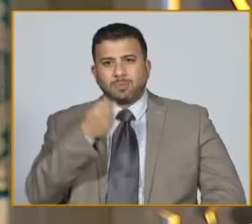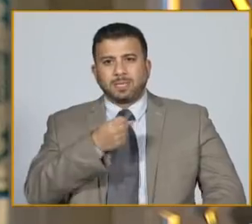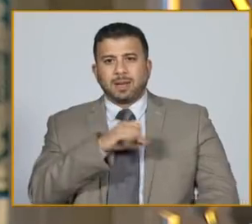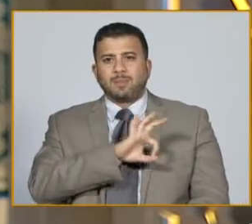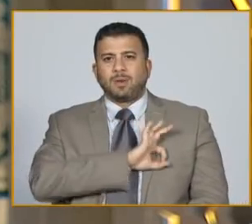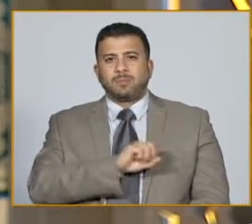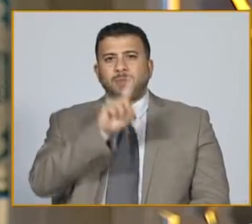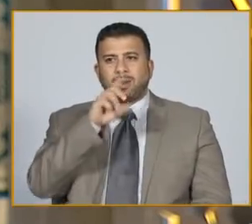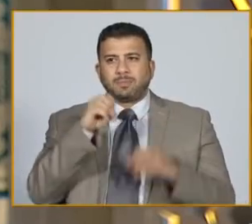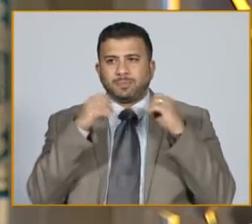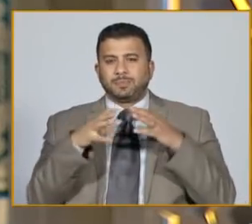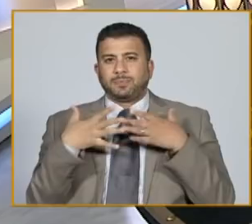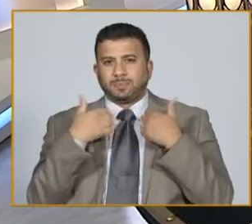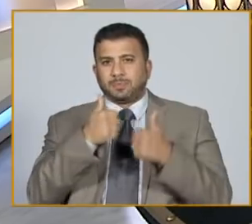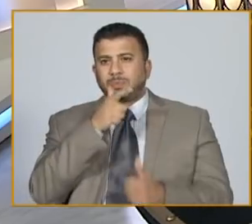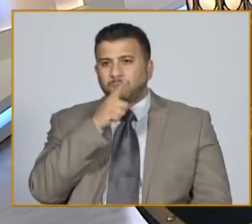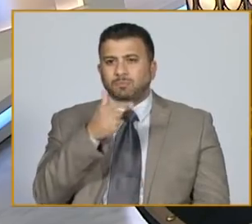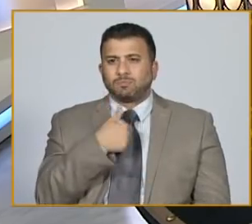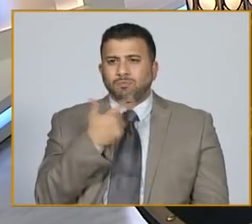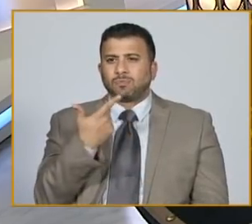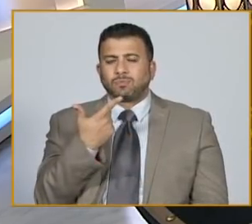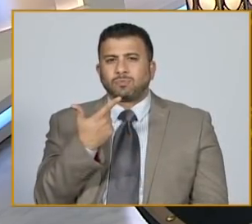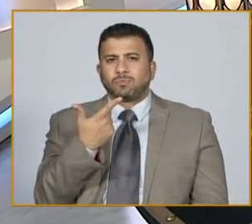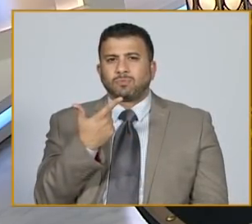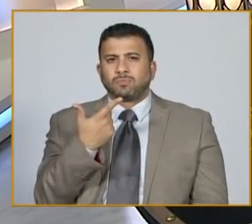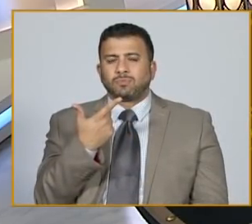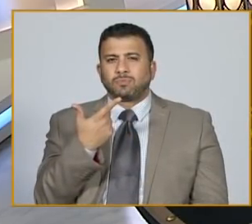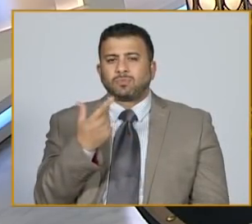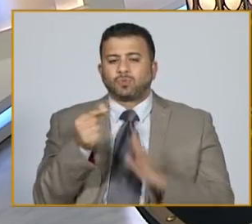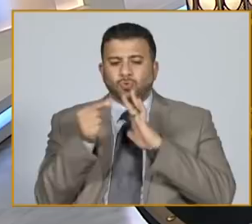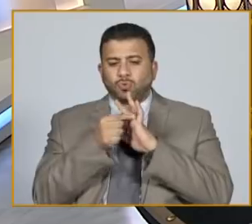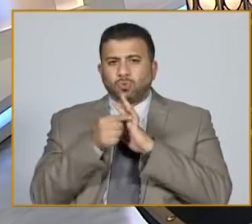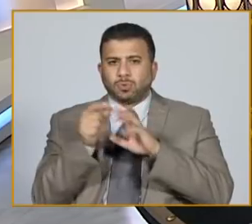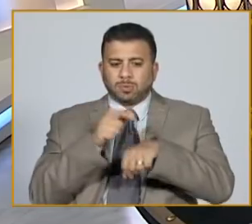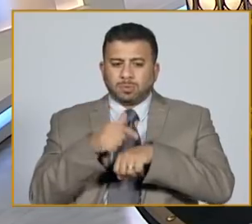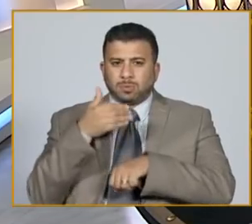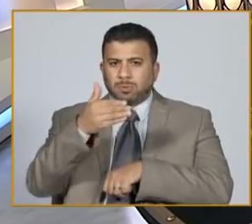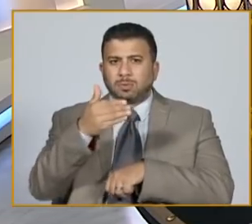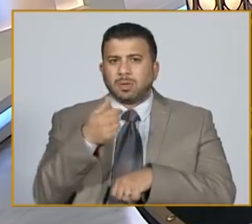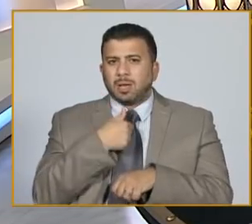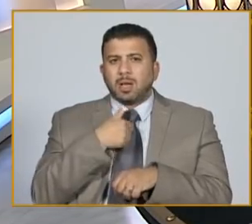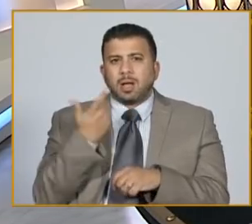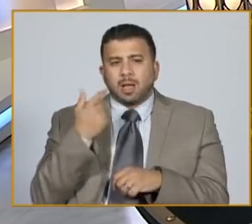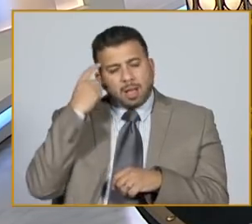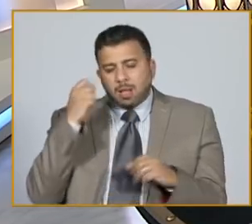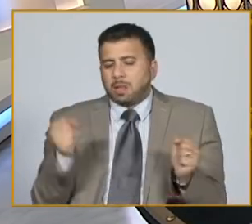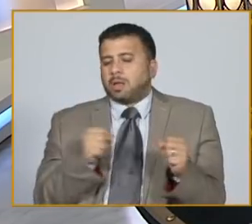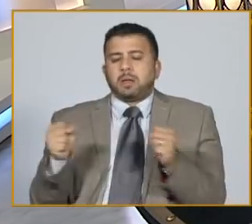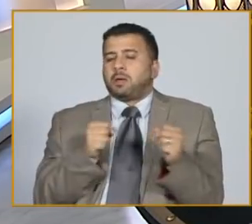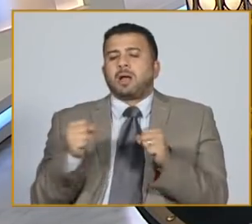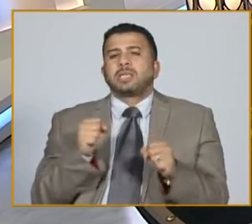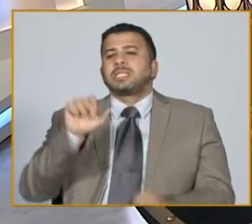أنا مصابة بالصرع وجوزي يتأخر، يعني أنا مصابة بالصرع. لما أصلي